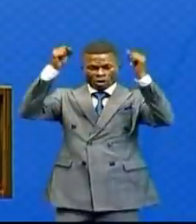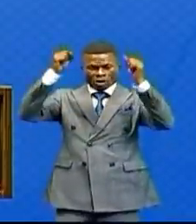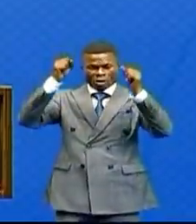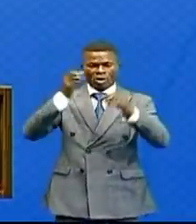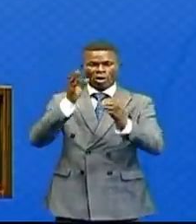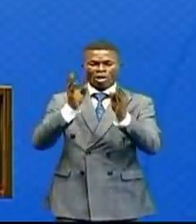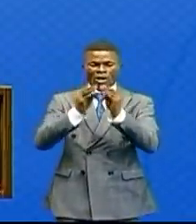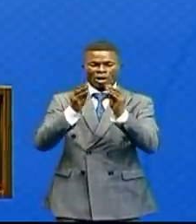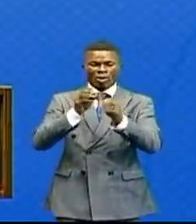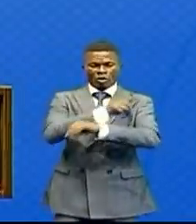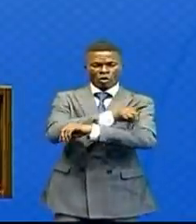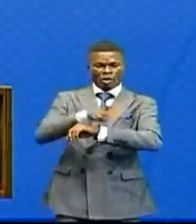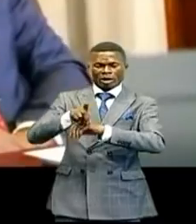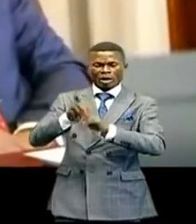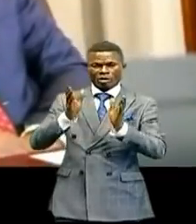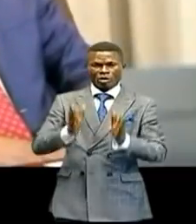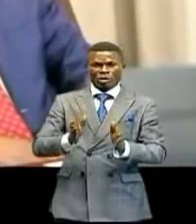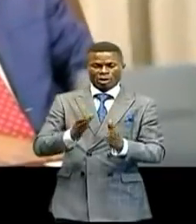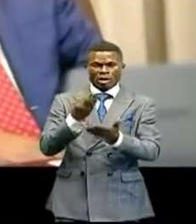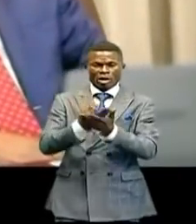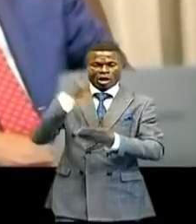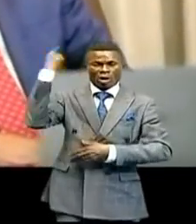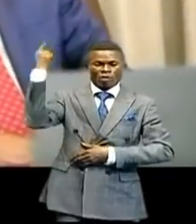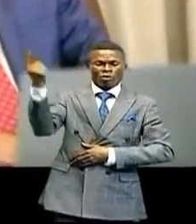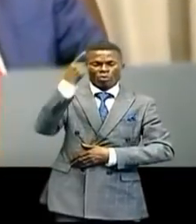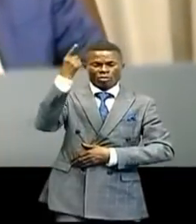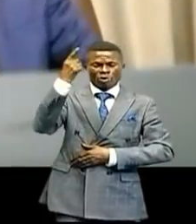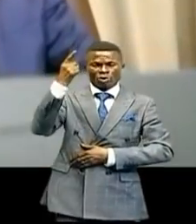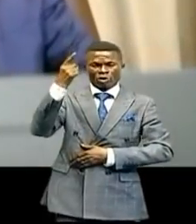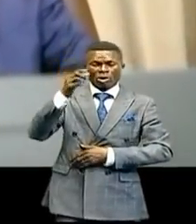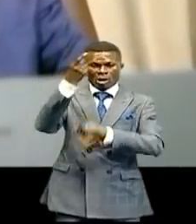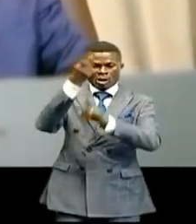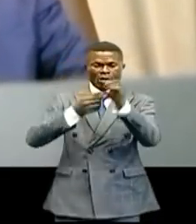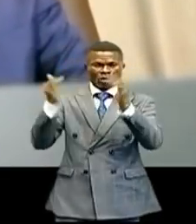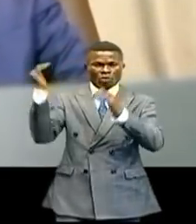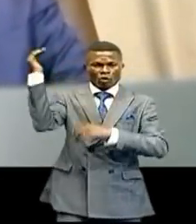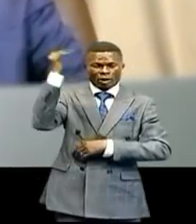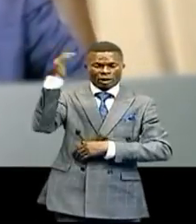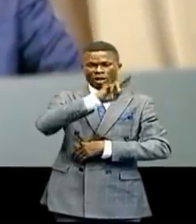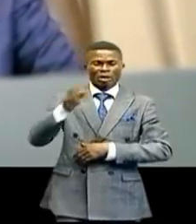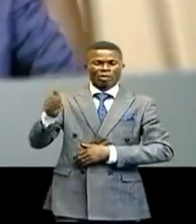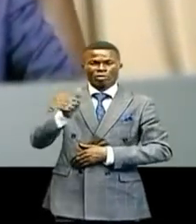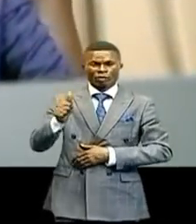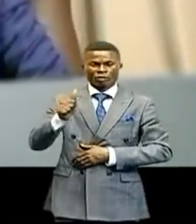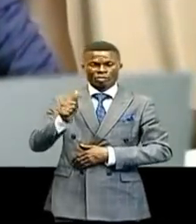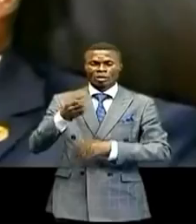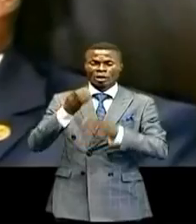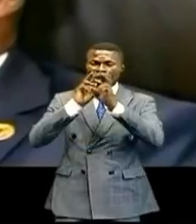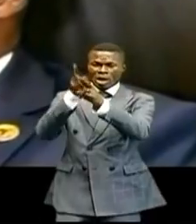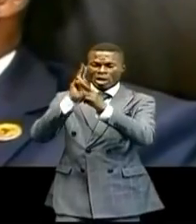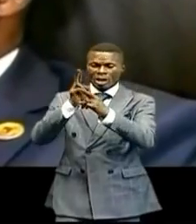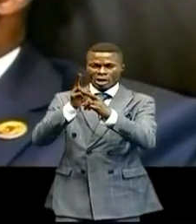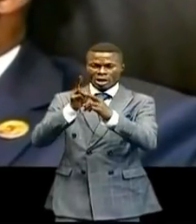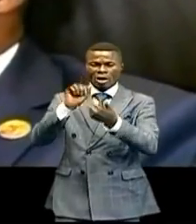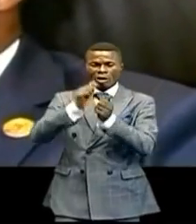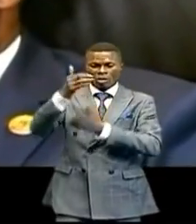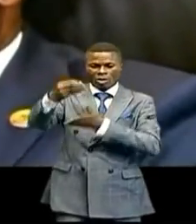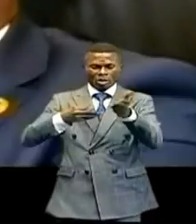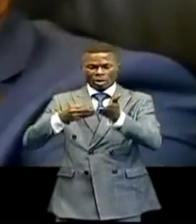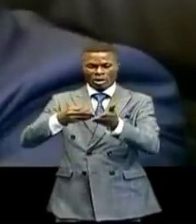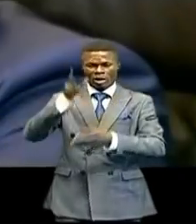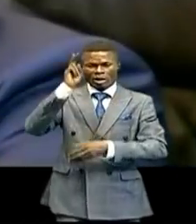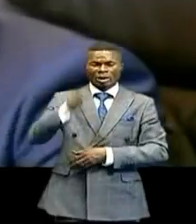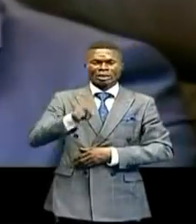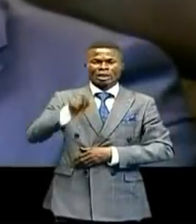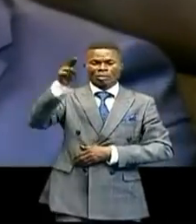le Conseil d'administration du Fonds monétaire international en décembre 2021 donnera lieu à un décaissement de plus de